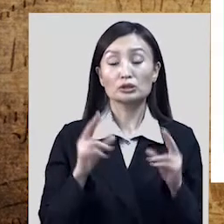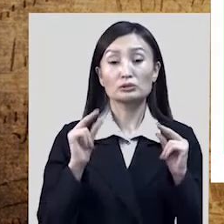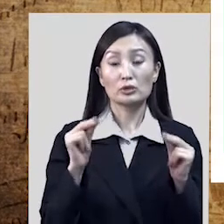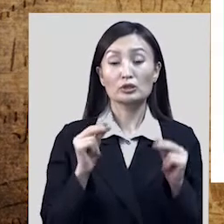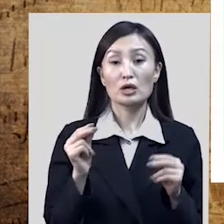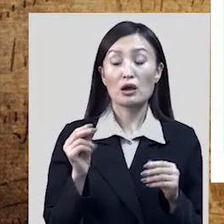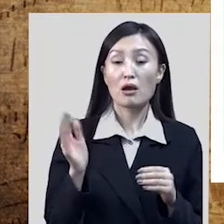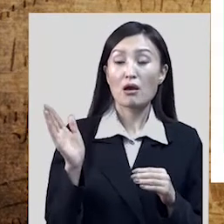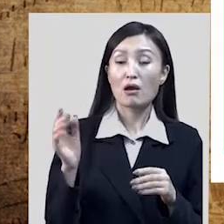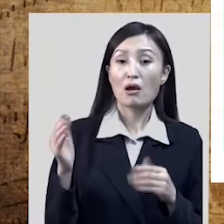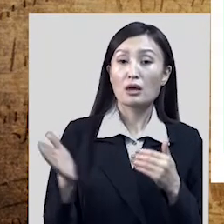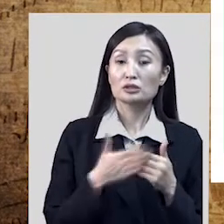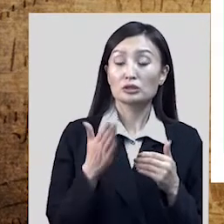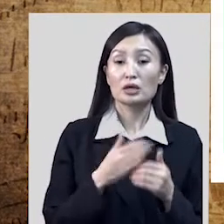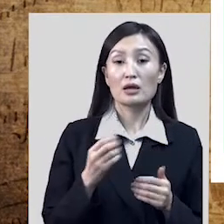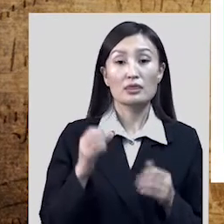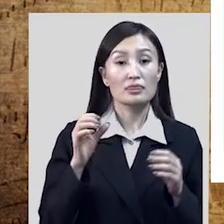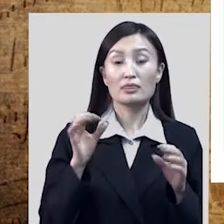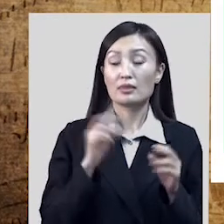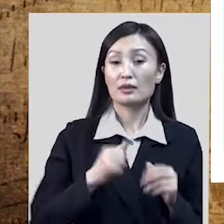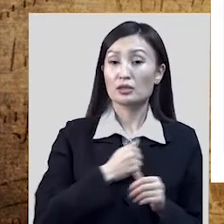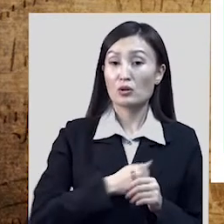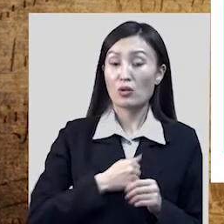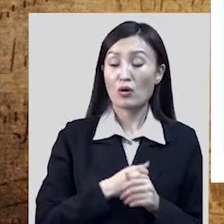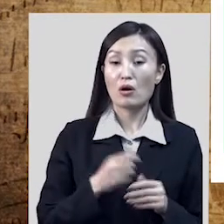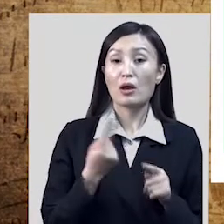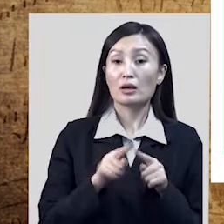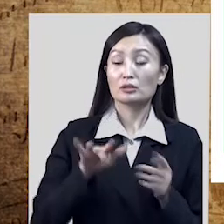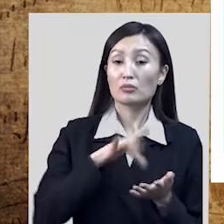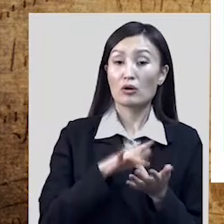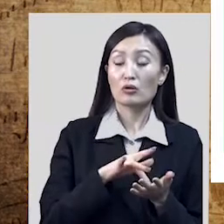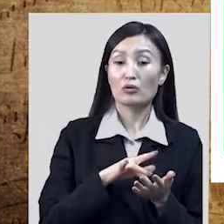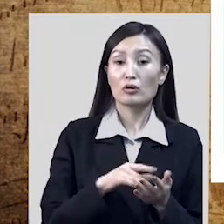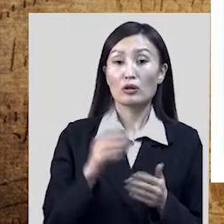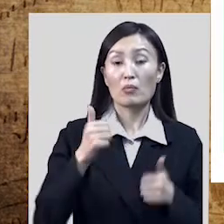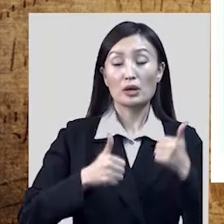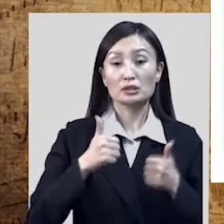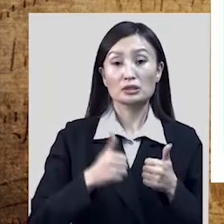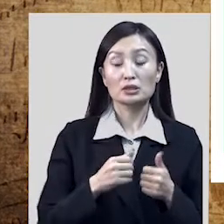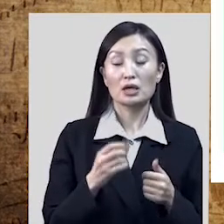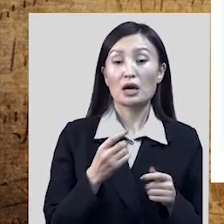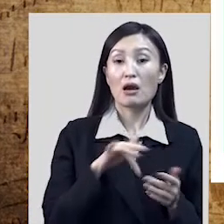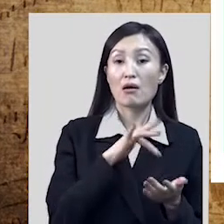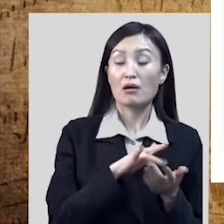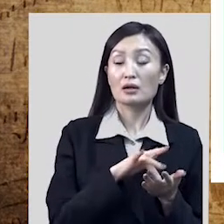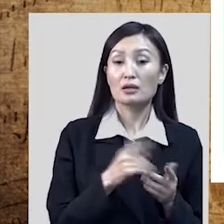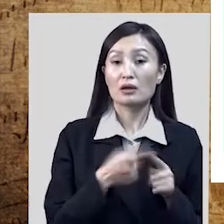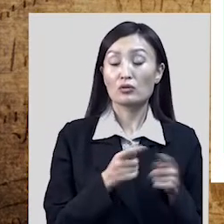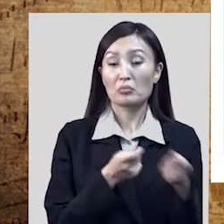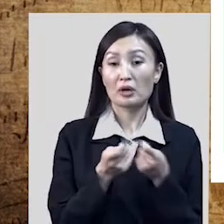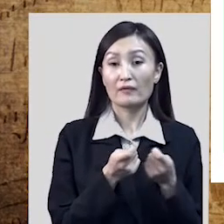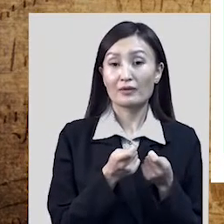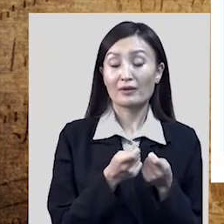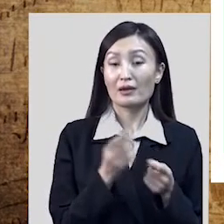осуждается несправедливость и зло добродетелям городам фараби противопоставляет невежественные города правители жители